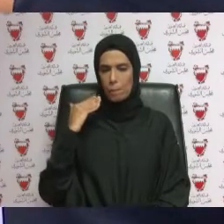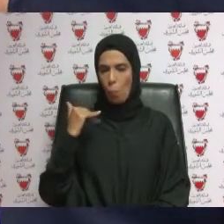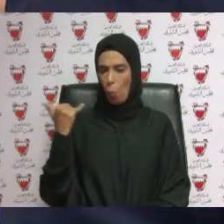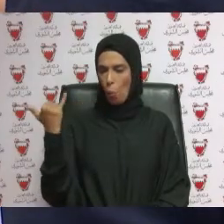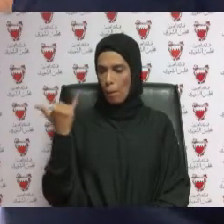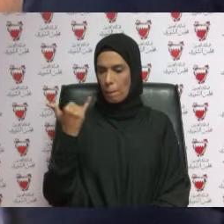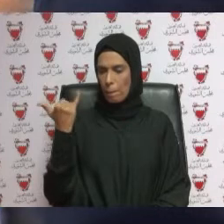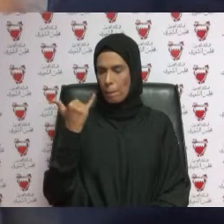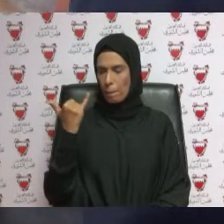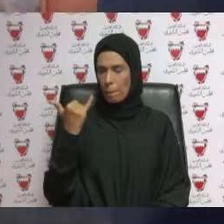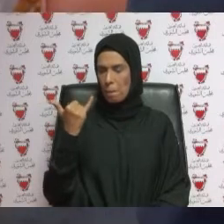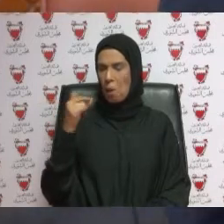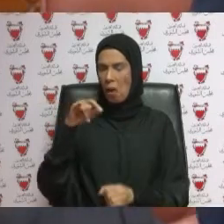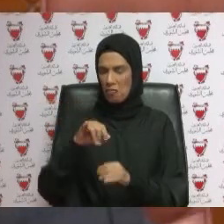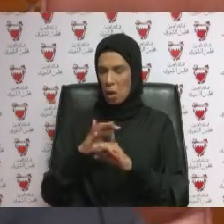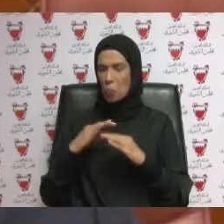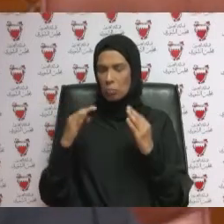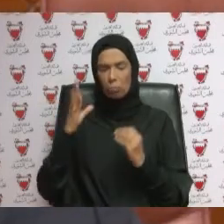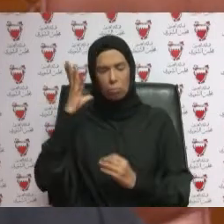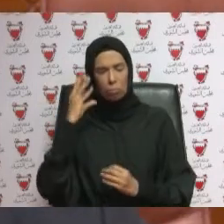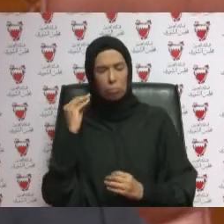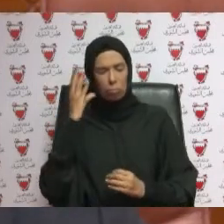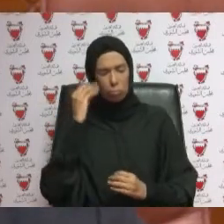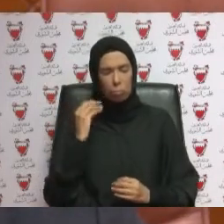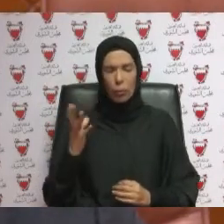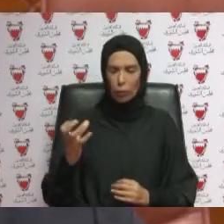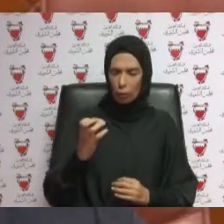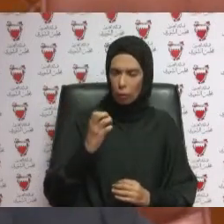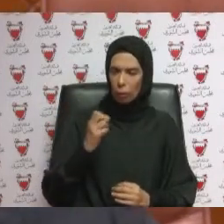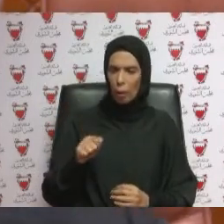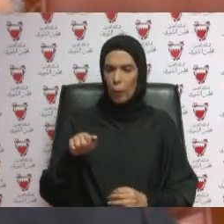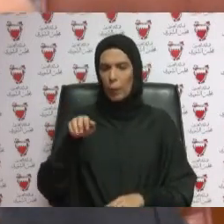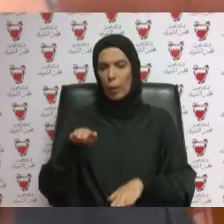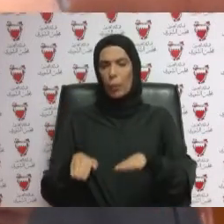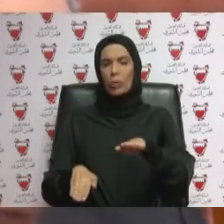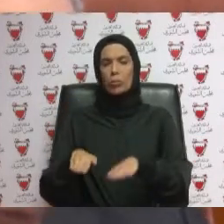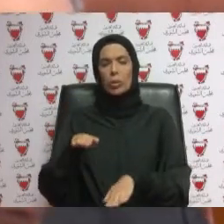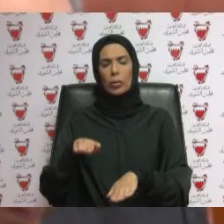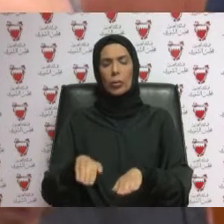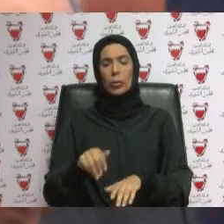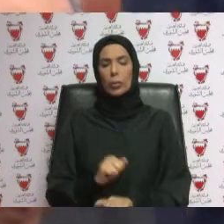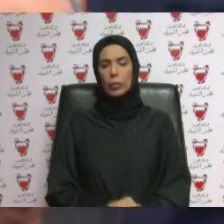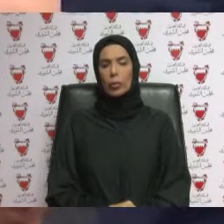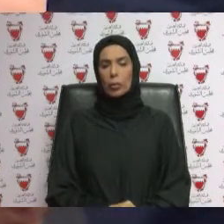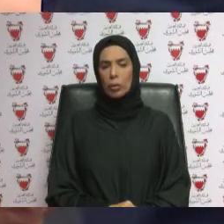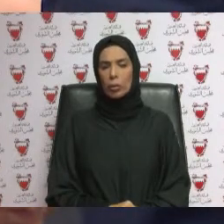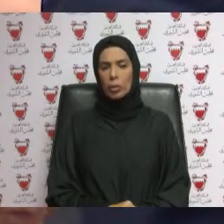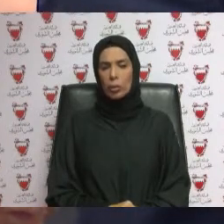المجتمع، وهناك في احتياجات يجب أن تأخذها الميزانية في الاعتبار عندما